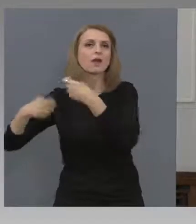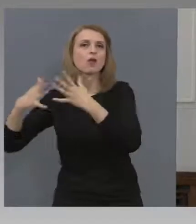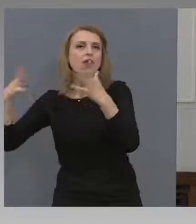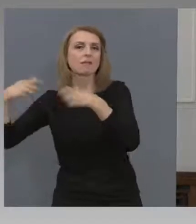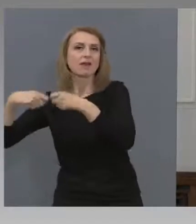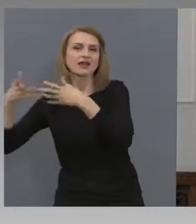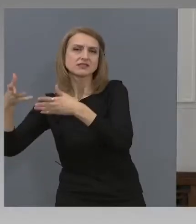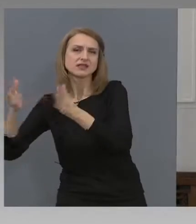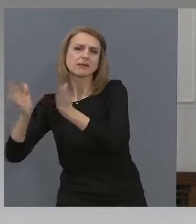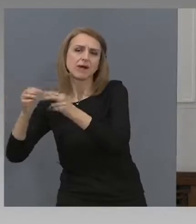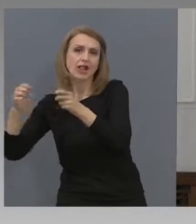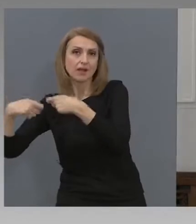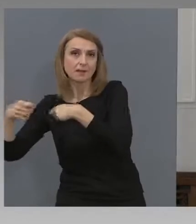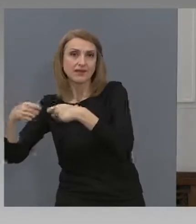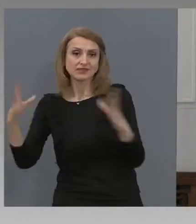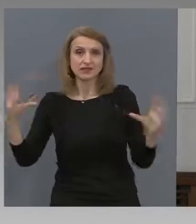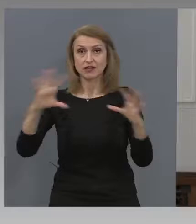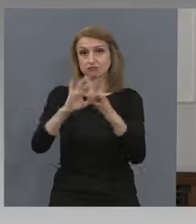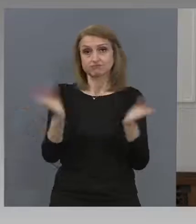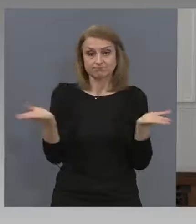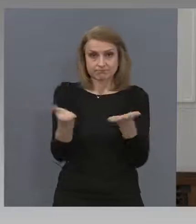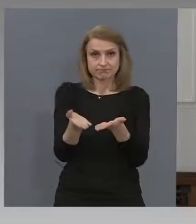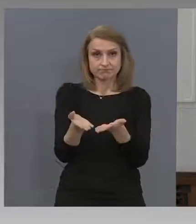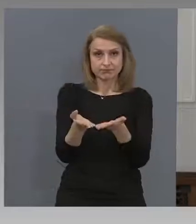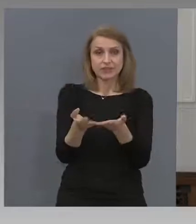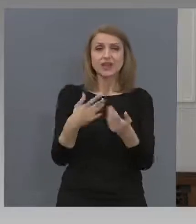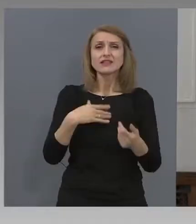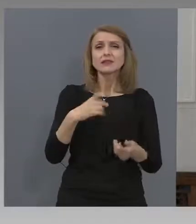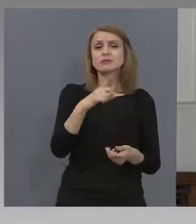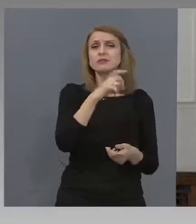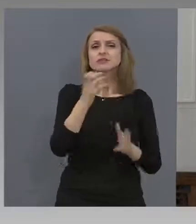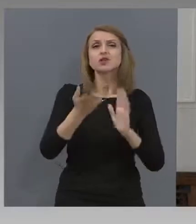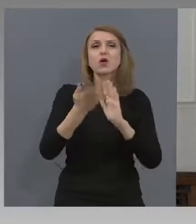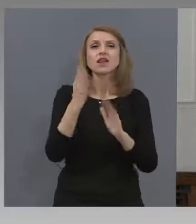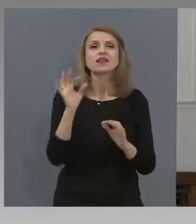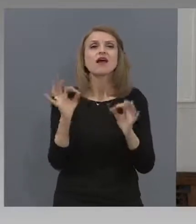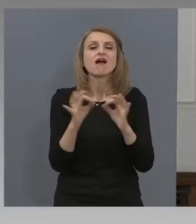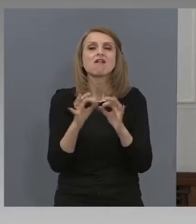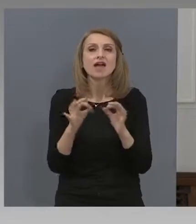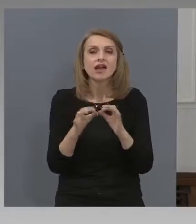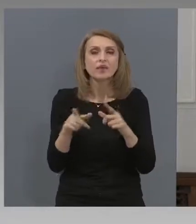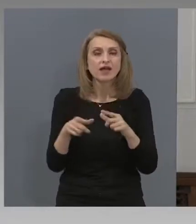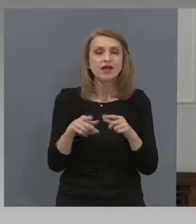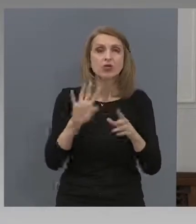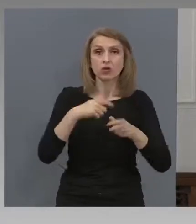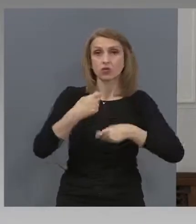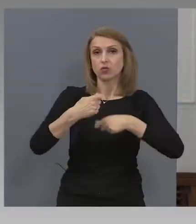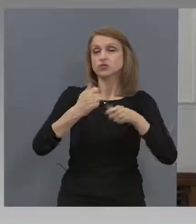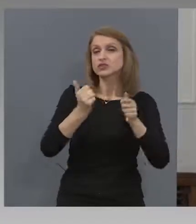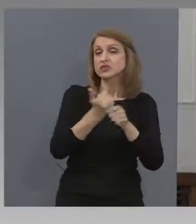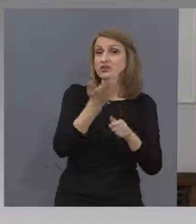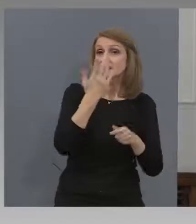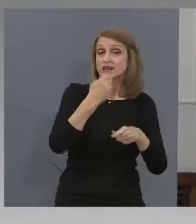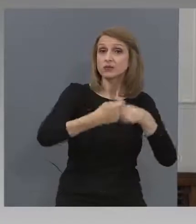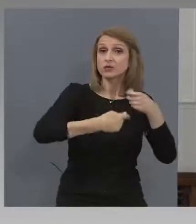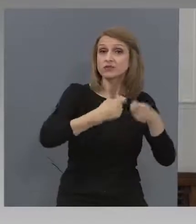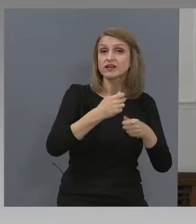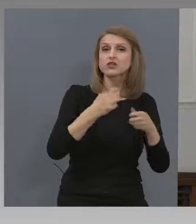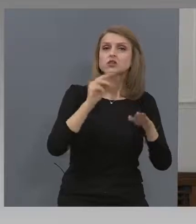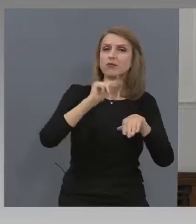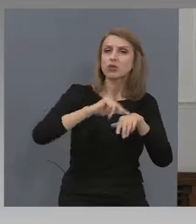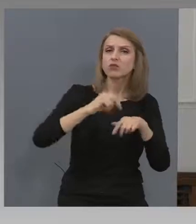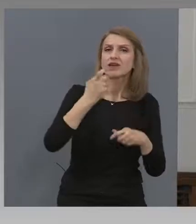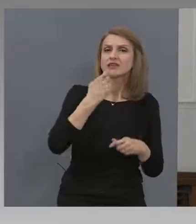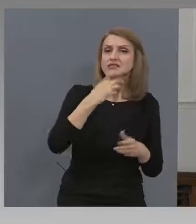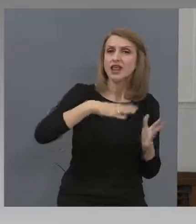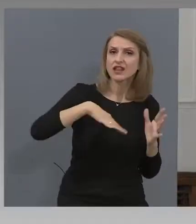имаме общо близо 100 000 фермера, от които 16 000 примерно произвеждат плодове и зеленчуци. Те са разпределени